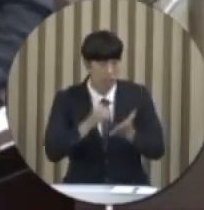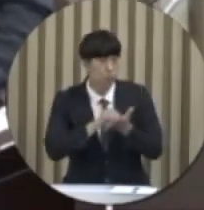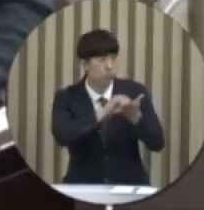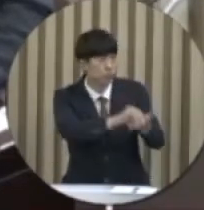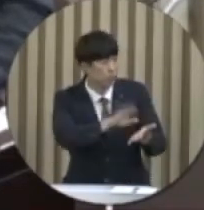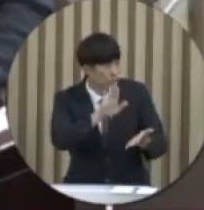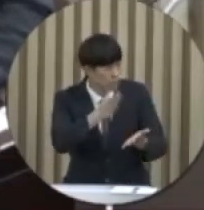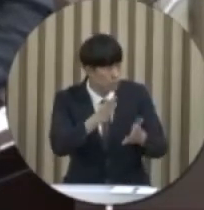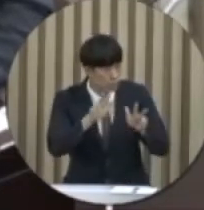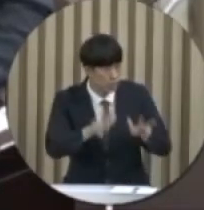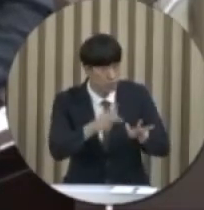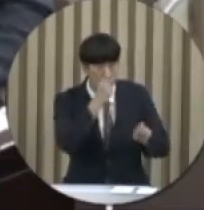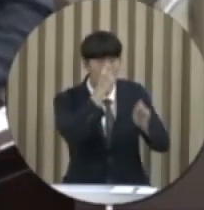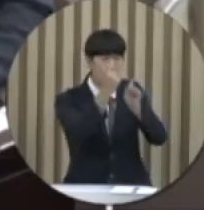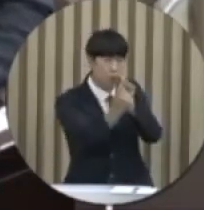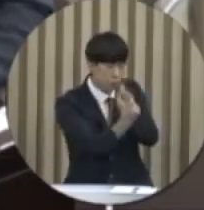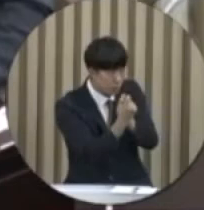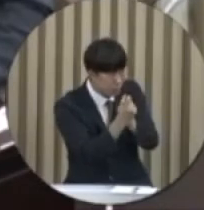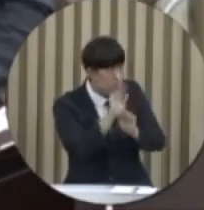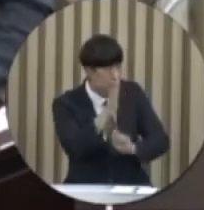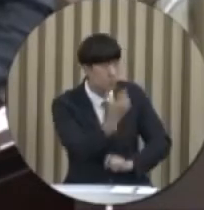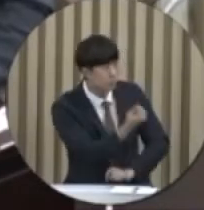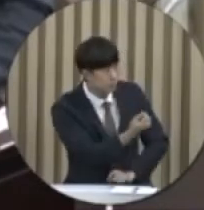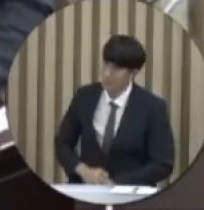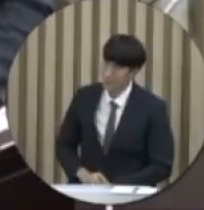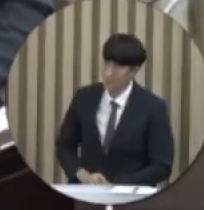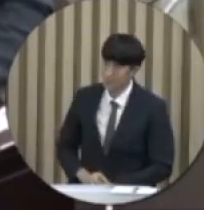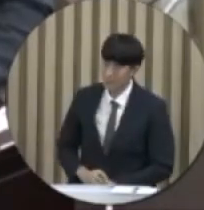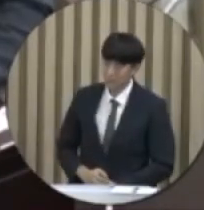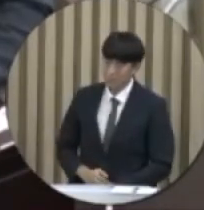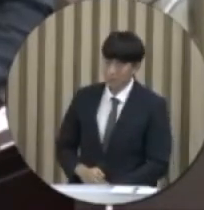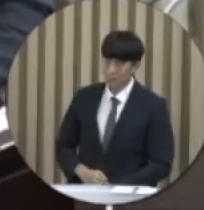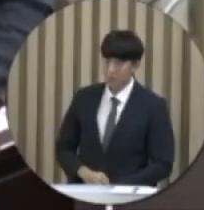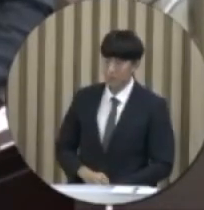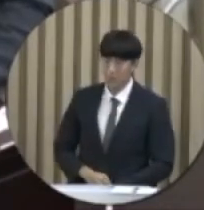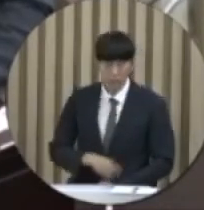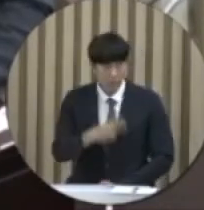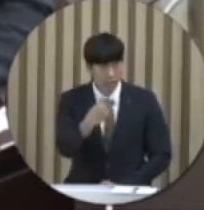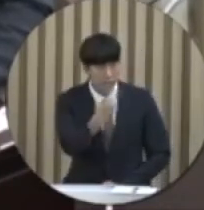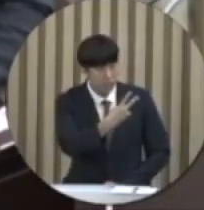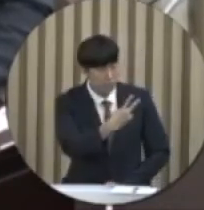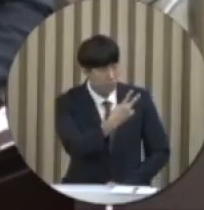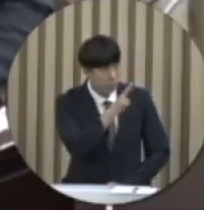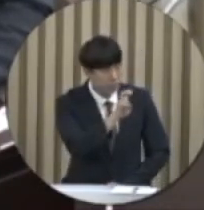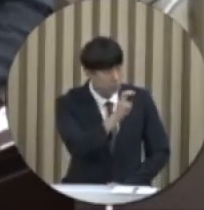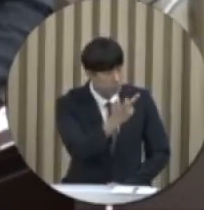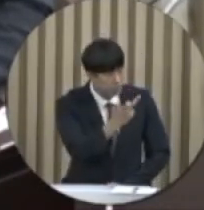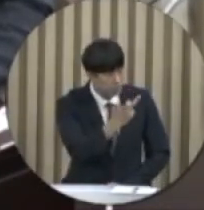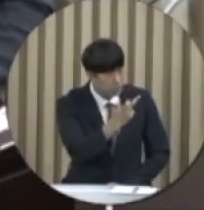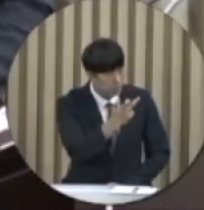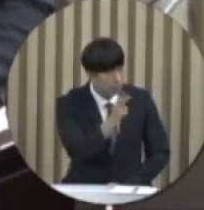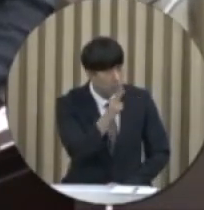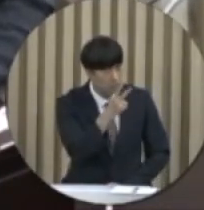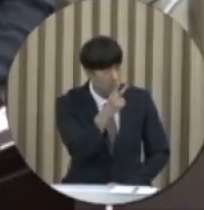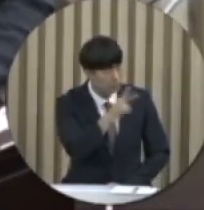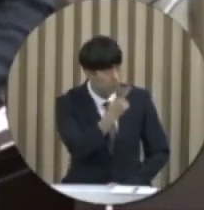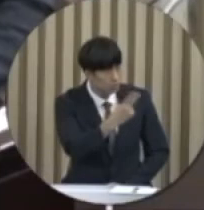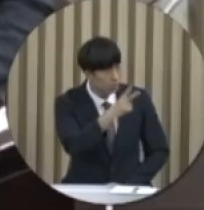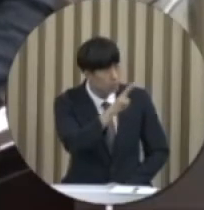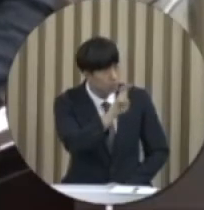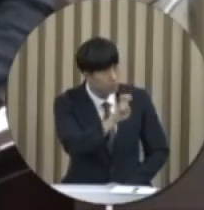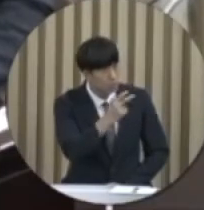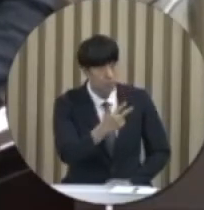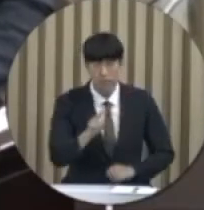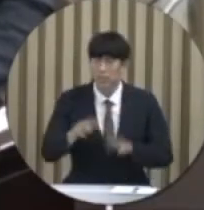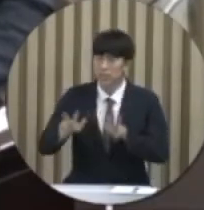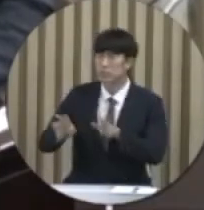있습니다. 그렇지 않습니까, 시장님? 네. 언제 2027년도죠? 지금 그 대통령을 말씀드린